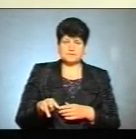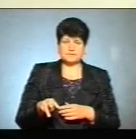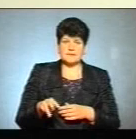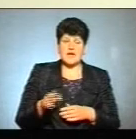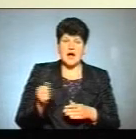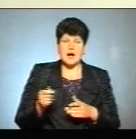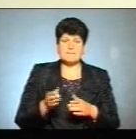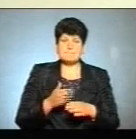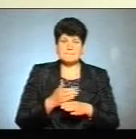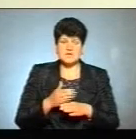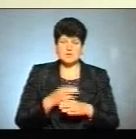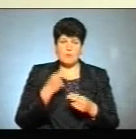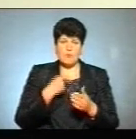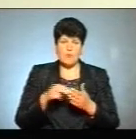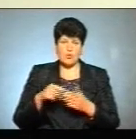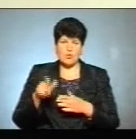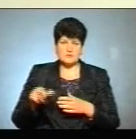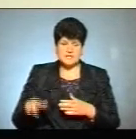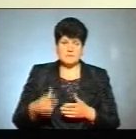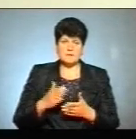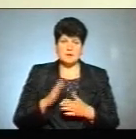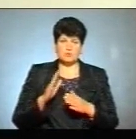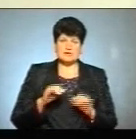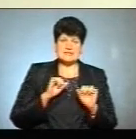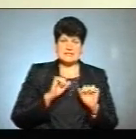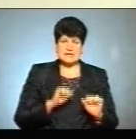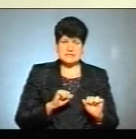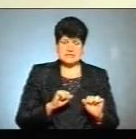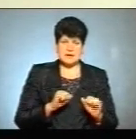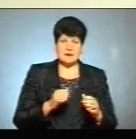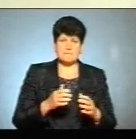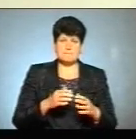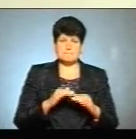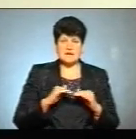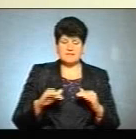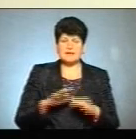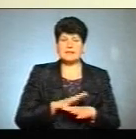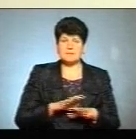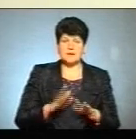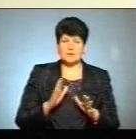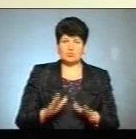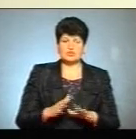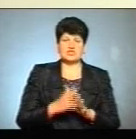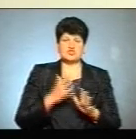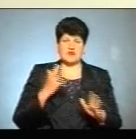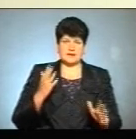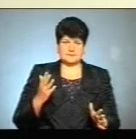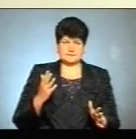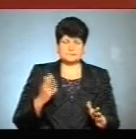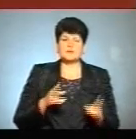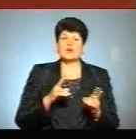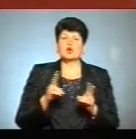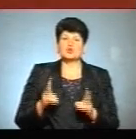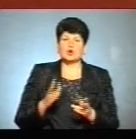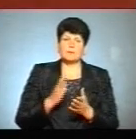А між покупцями так само має бути ця захисна плівка і не має бути черги біля одного продавця. Хто